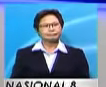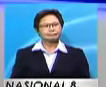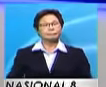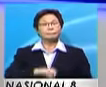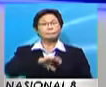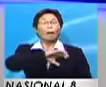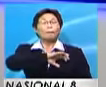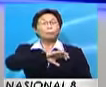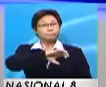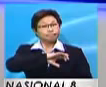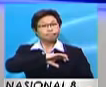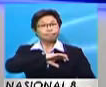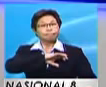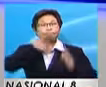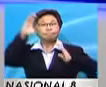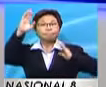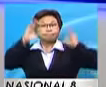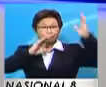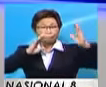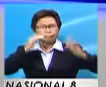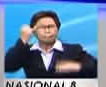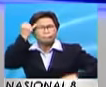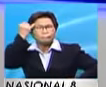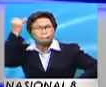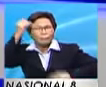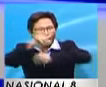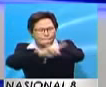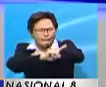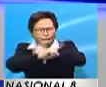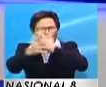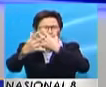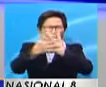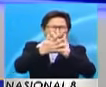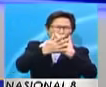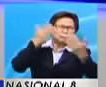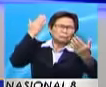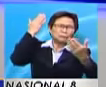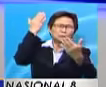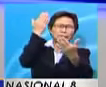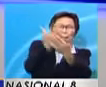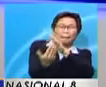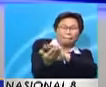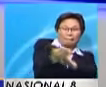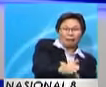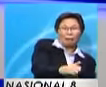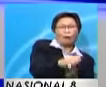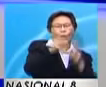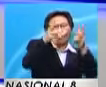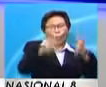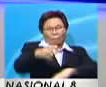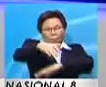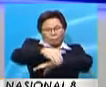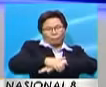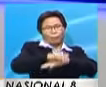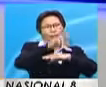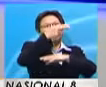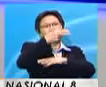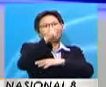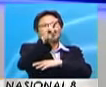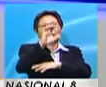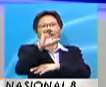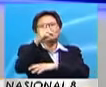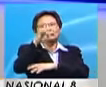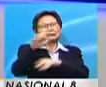polis diraja Malaysia video rem berpendapat hukuman penjara seumur hidup atas Tofu warga Britain Rich